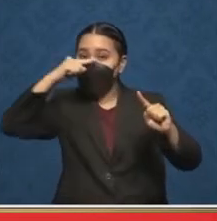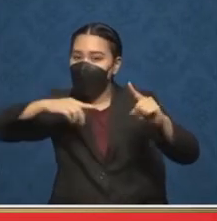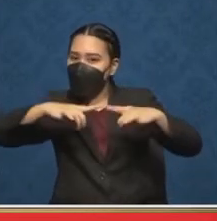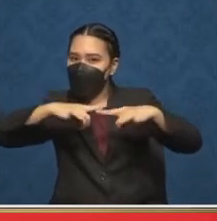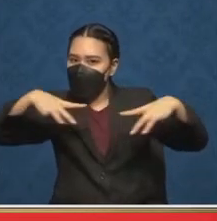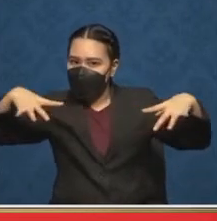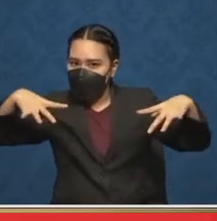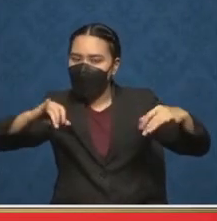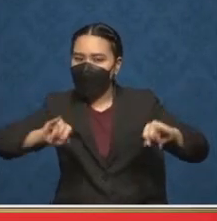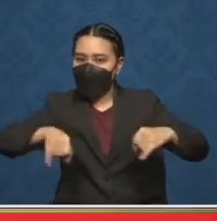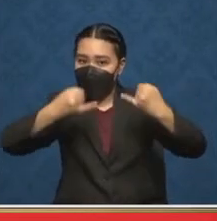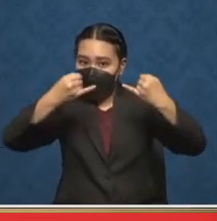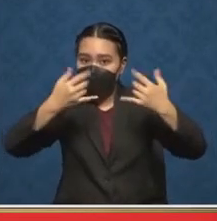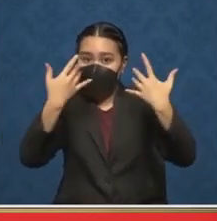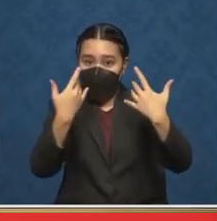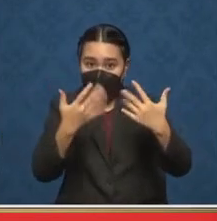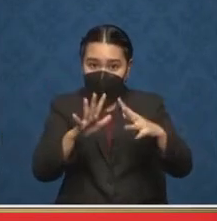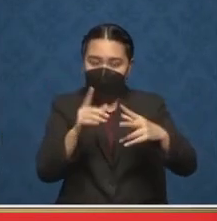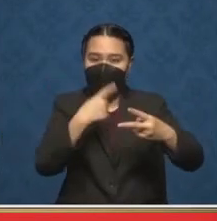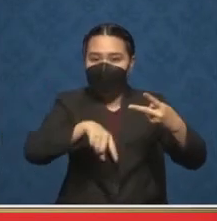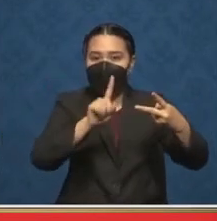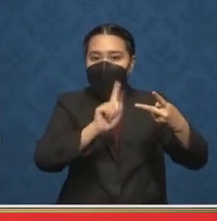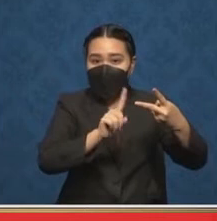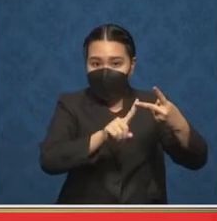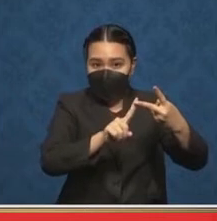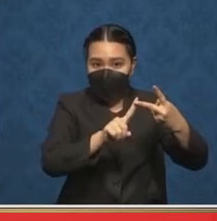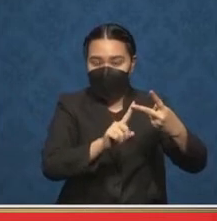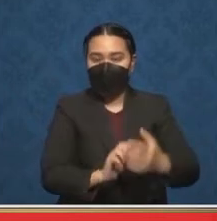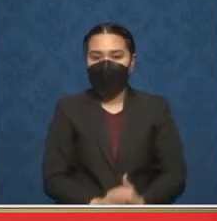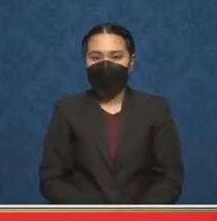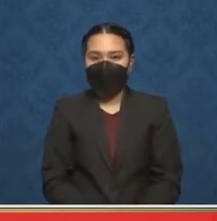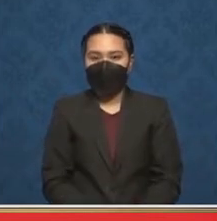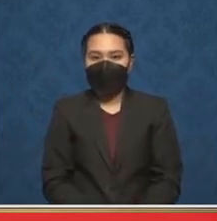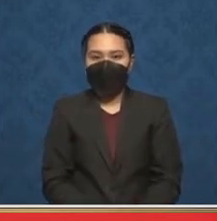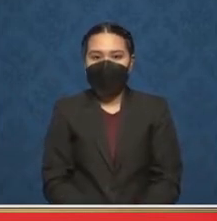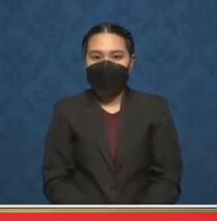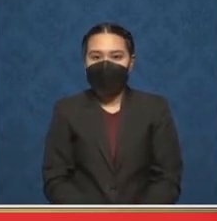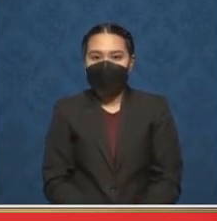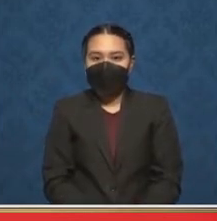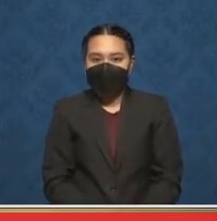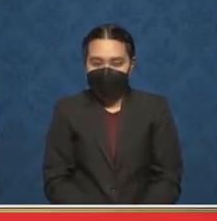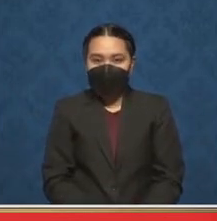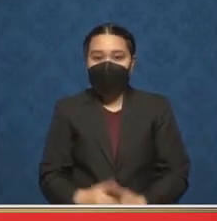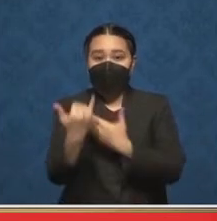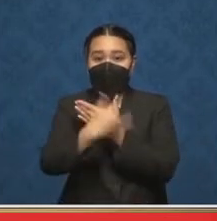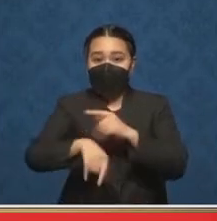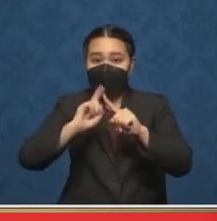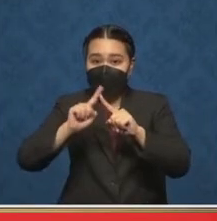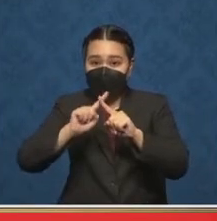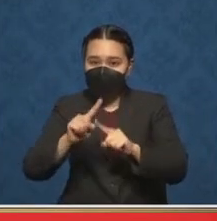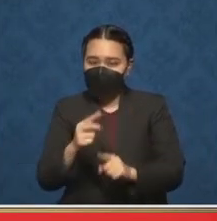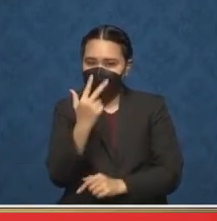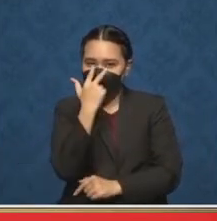แล้วนี้หลายประเทศเรcejมรดัระวงธาตี proclaimedแดงออกต่อเมีนมาก